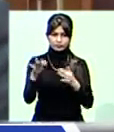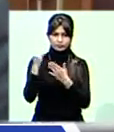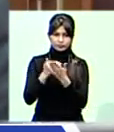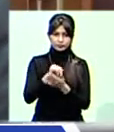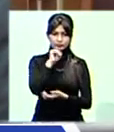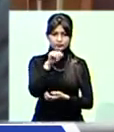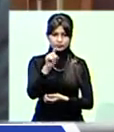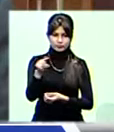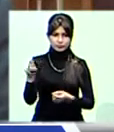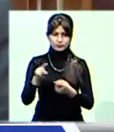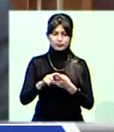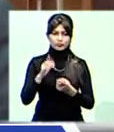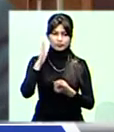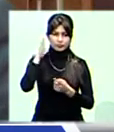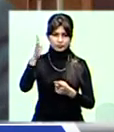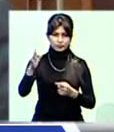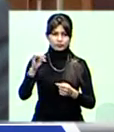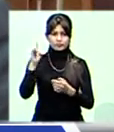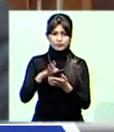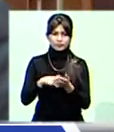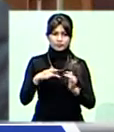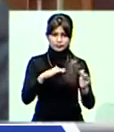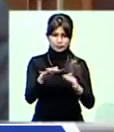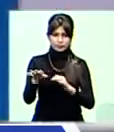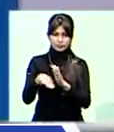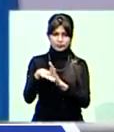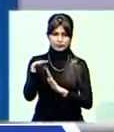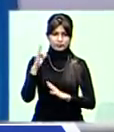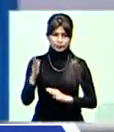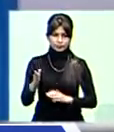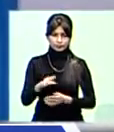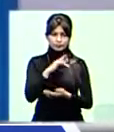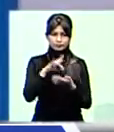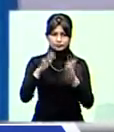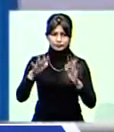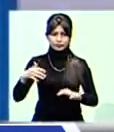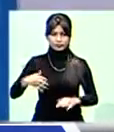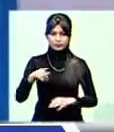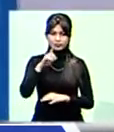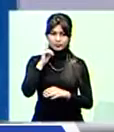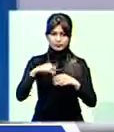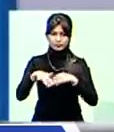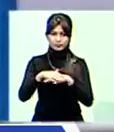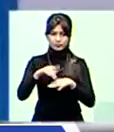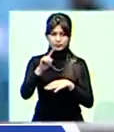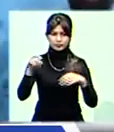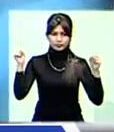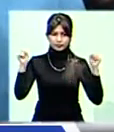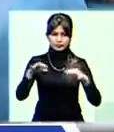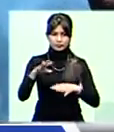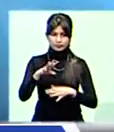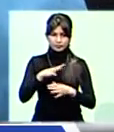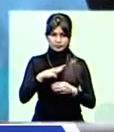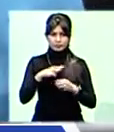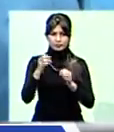дамуында биылғы жылдың және алдағы уақыттың алатын орны өте үлкен. Жамбылдық жастар тұңғыш президент атындағы саябаққа жиналды.